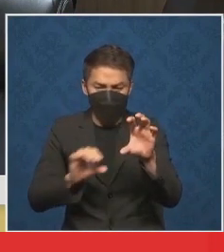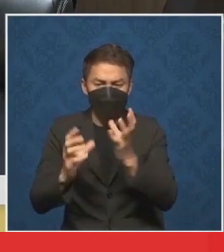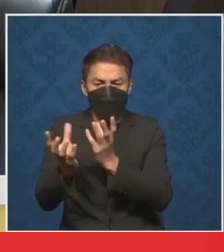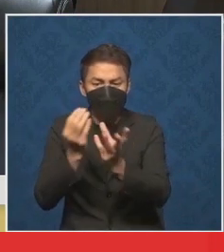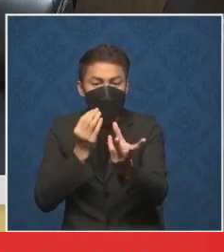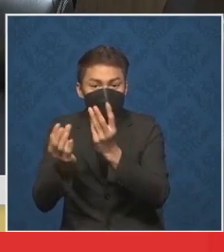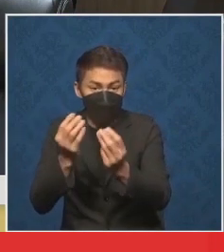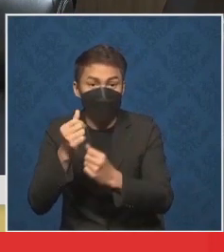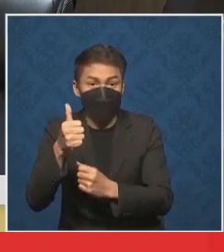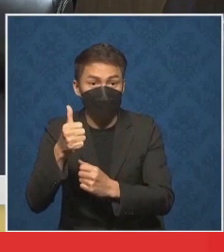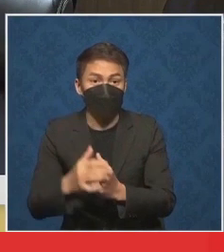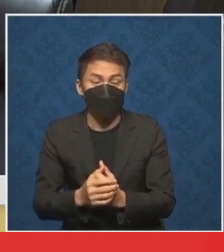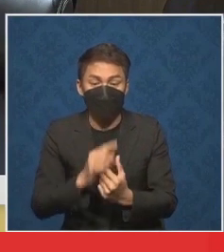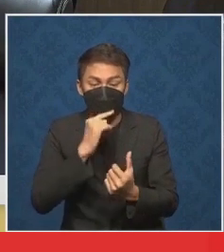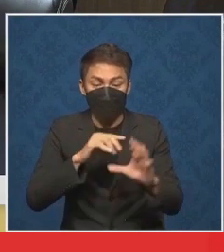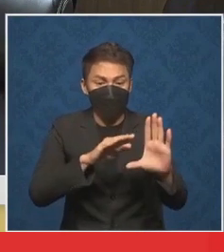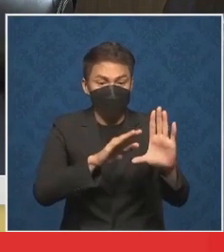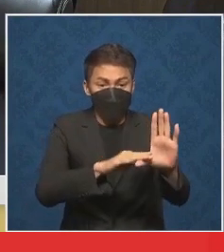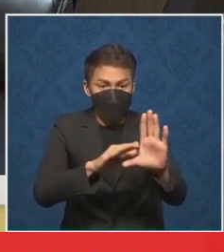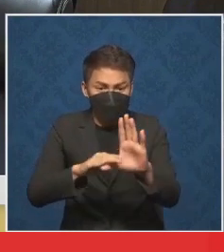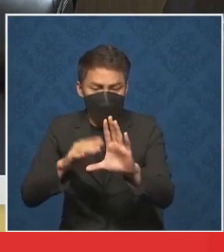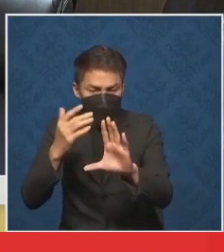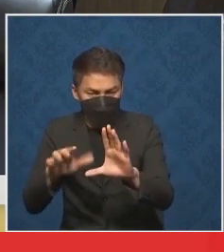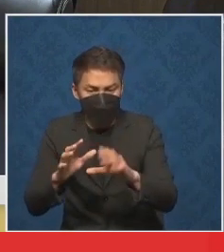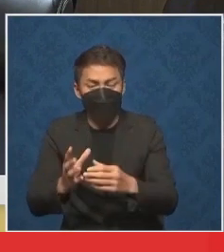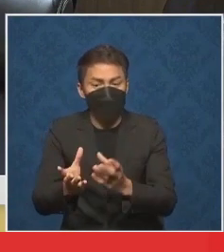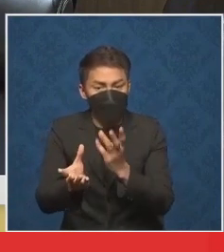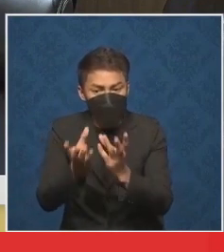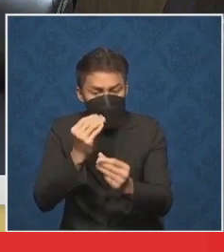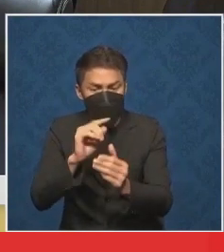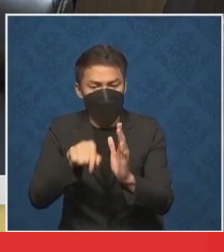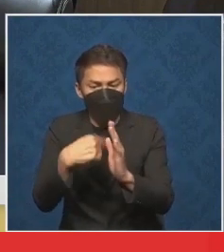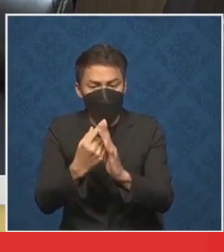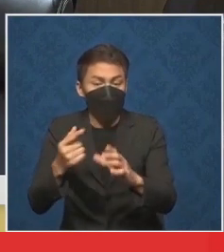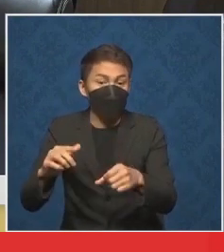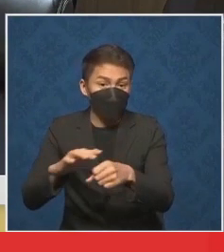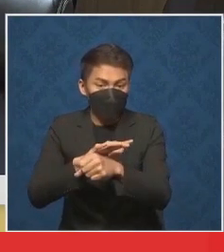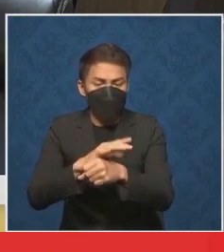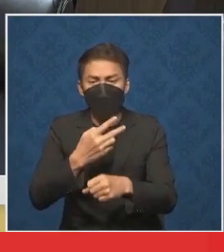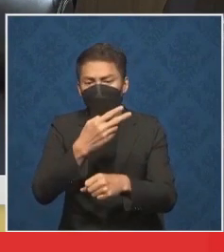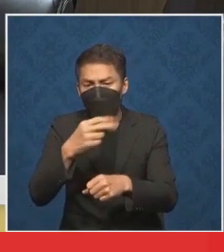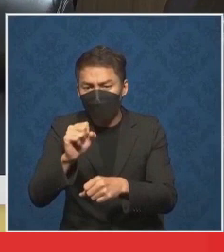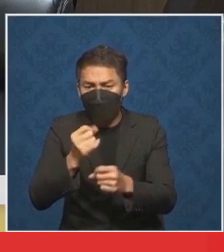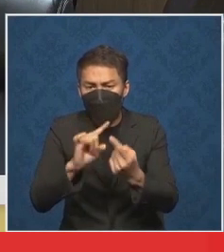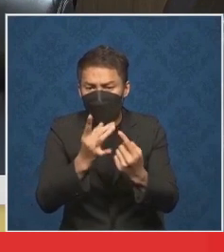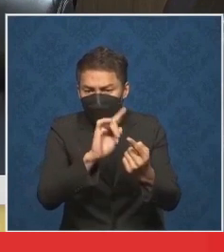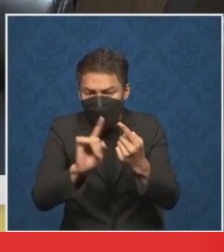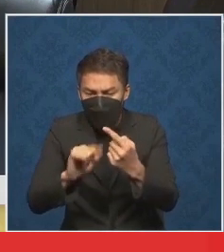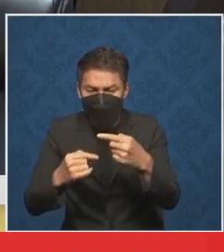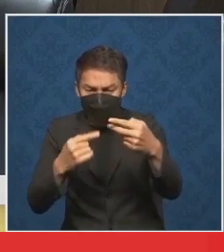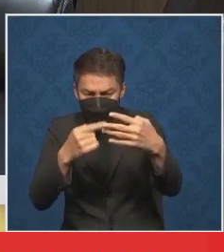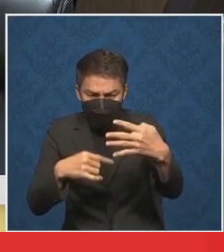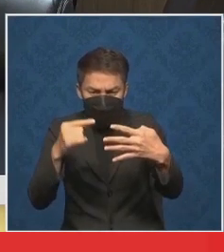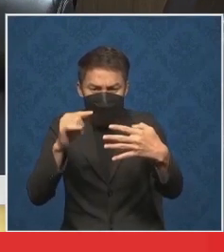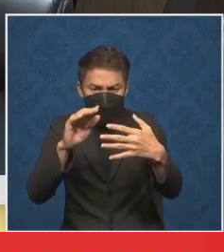ที่เข้ามาลงทะเบียนแล้วก็เรียนนะครับให้ครบชั่วโมงนะครับว่าหลักสูตรอะไรบ้างให้เขาสมัครเข้ามาทางโซเชียลอัน